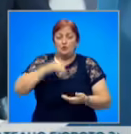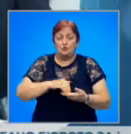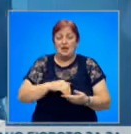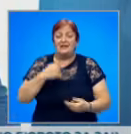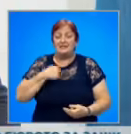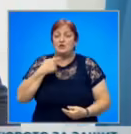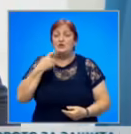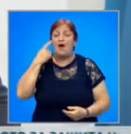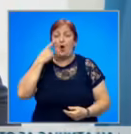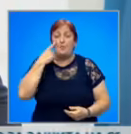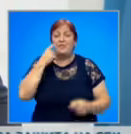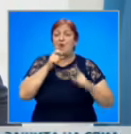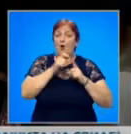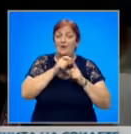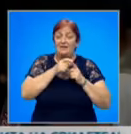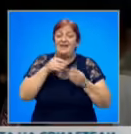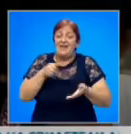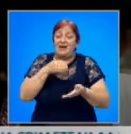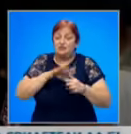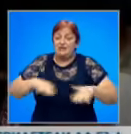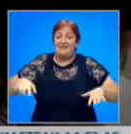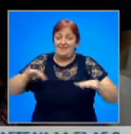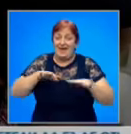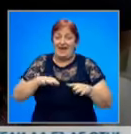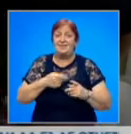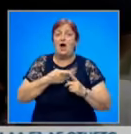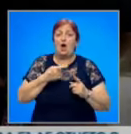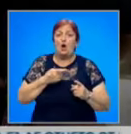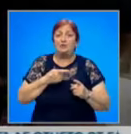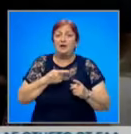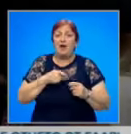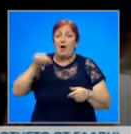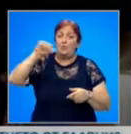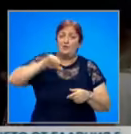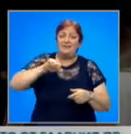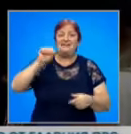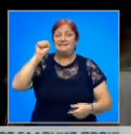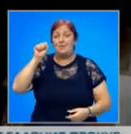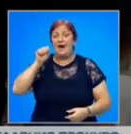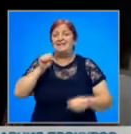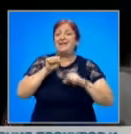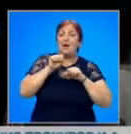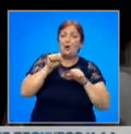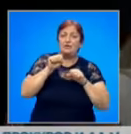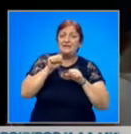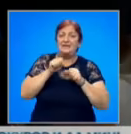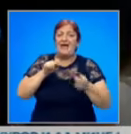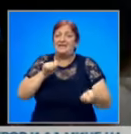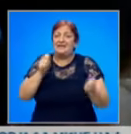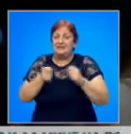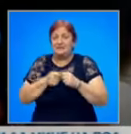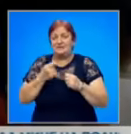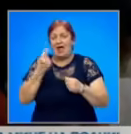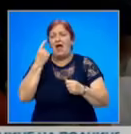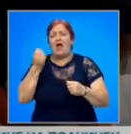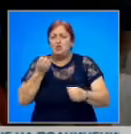това е опит на Румен Радев да разчисти терена от провалилите се партии на протест и да ги замени с една